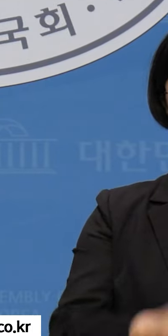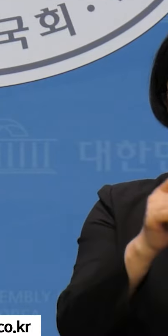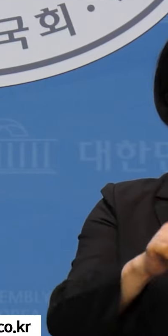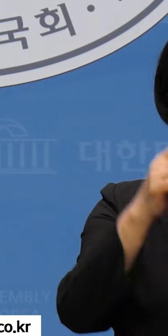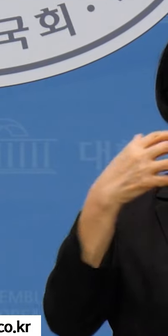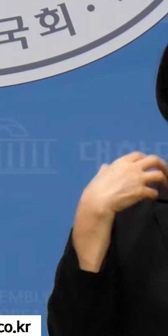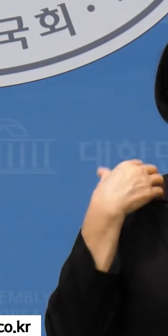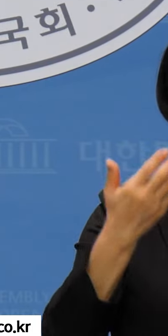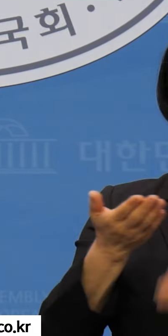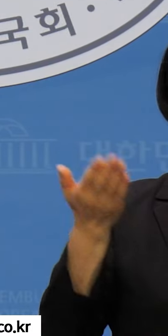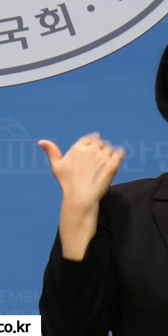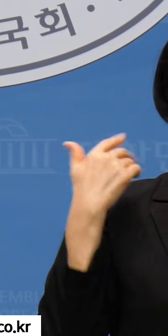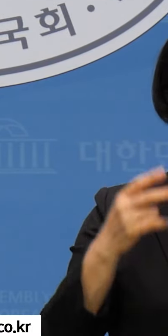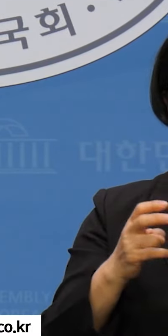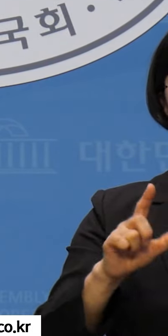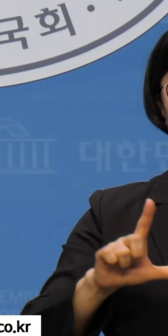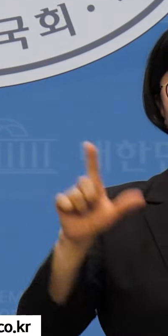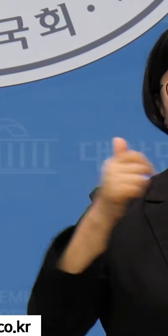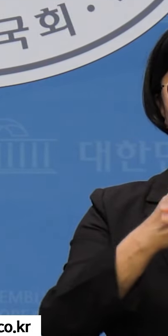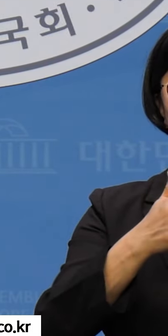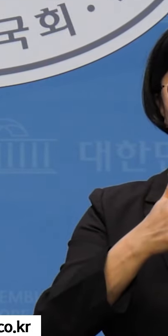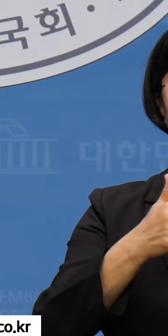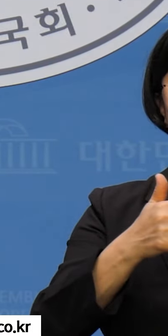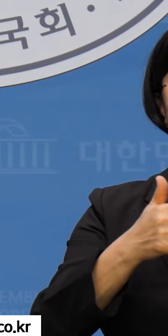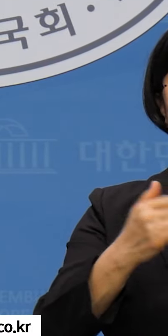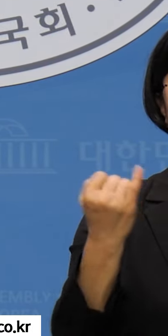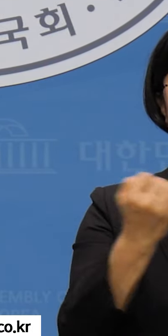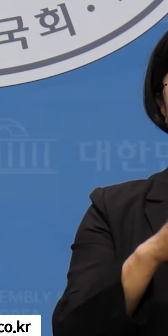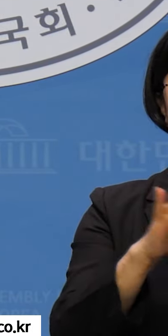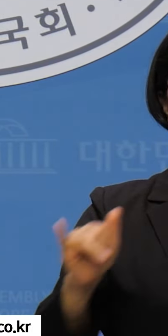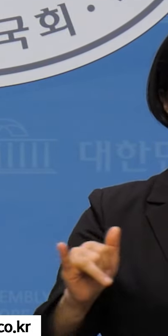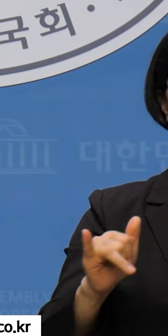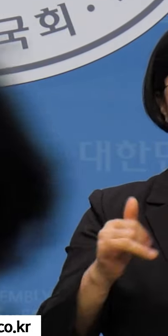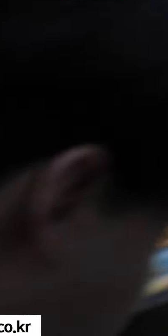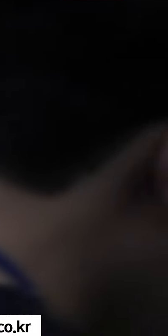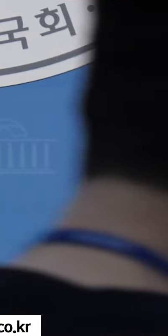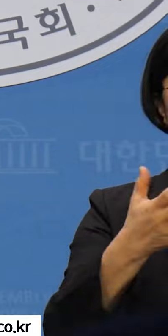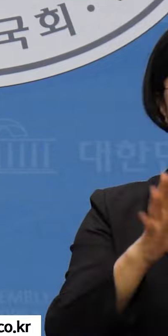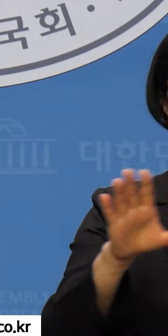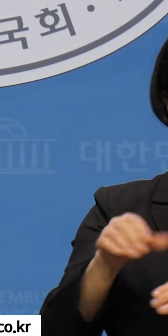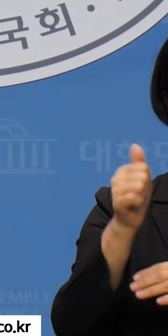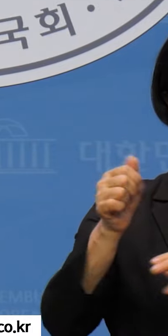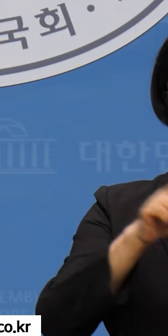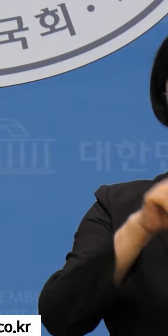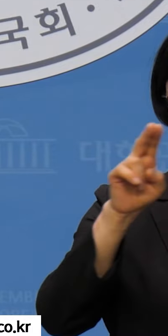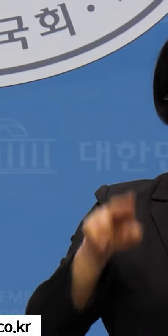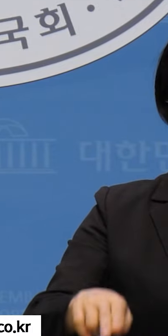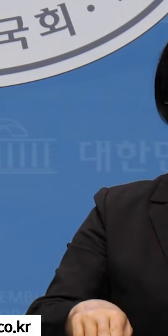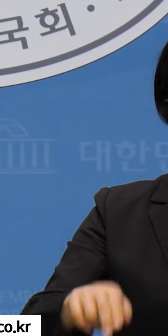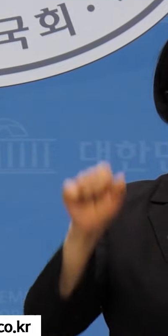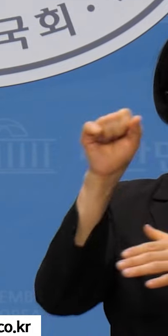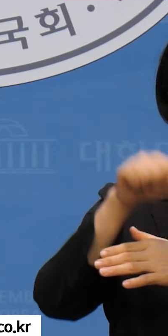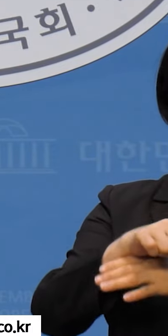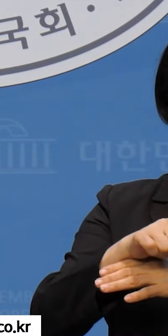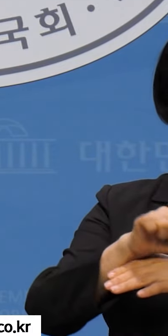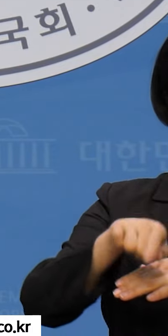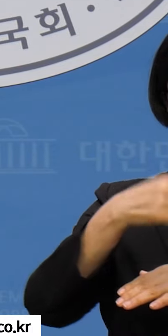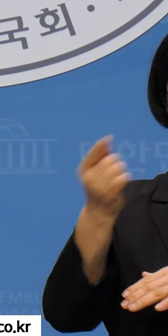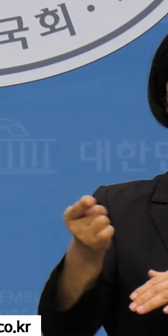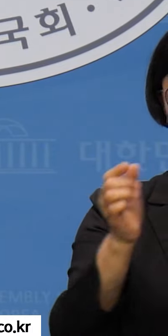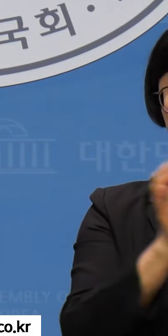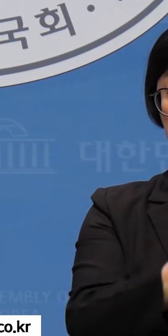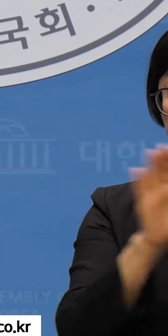윤석열 정부는 지난 20일 김현숙 여성가족부 장관의 사표 수리 후 후임을 지명하는 대신